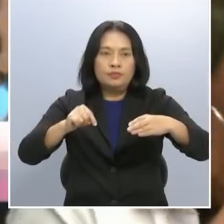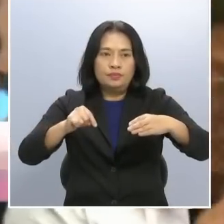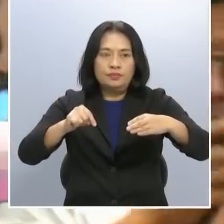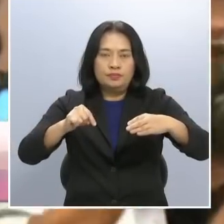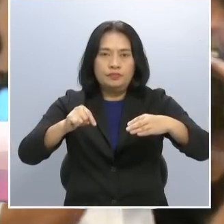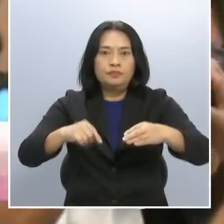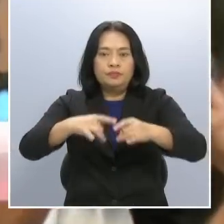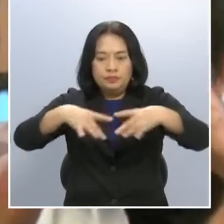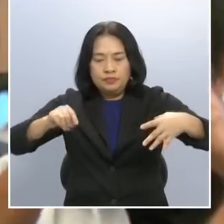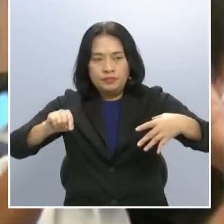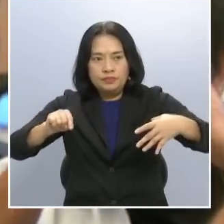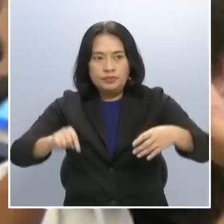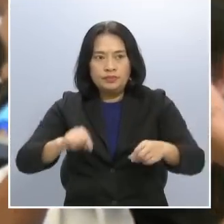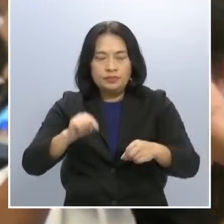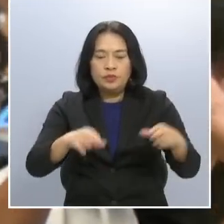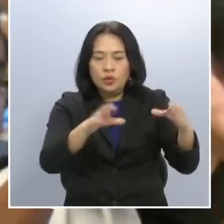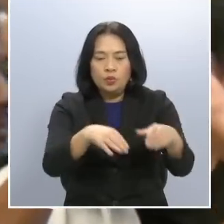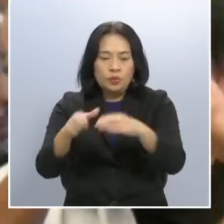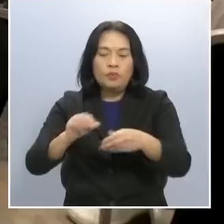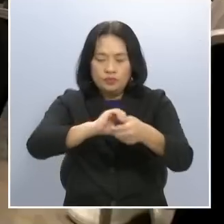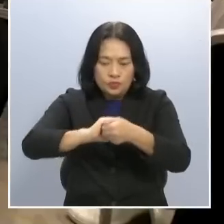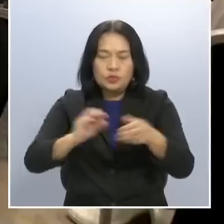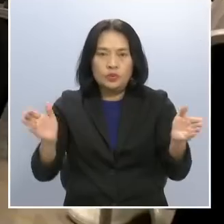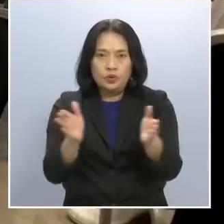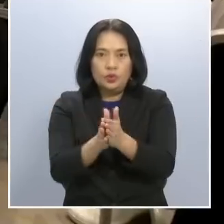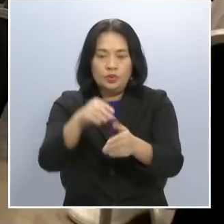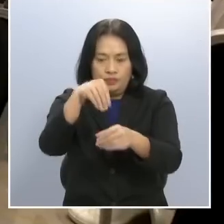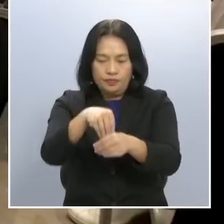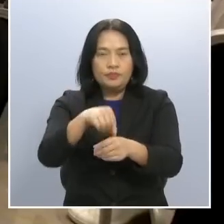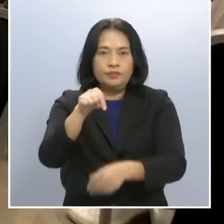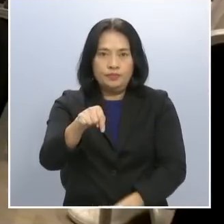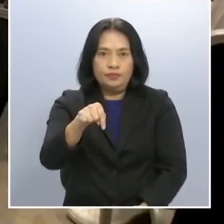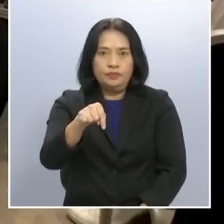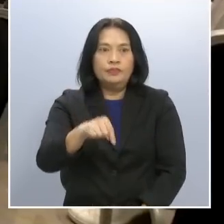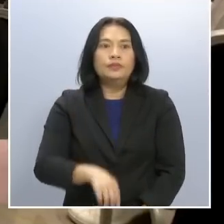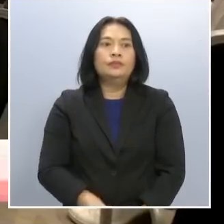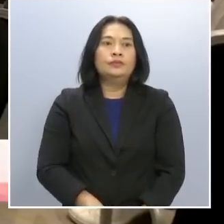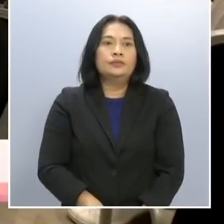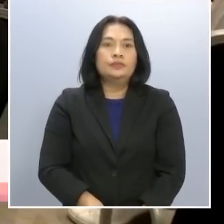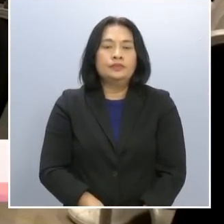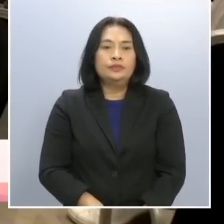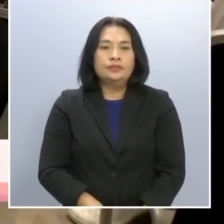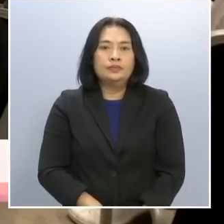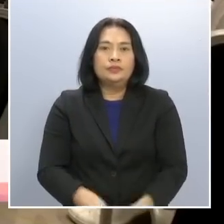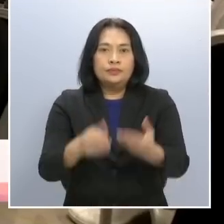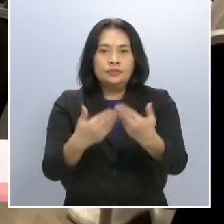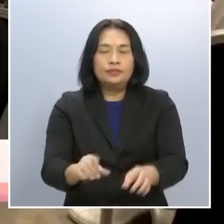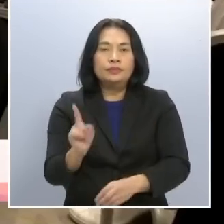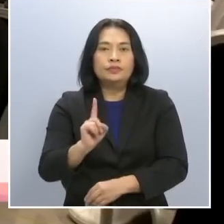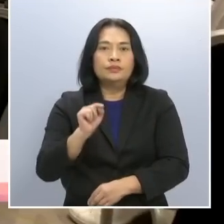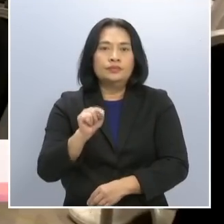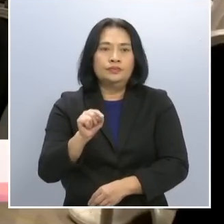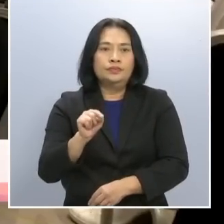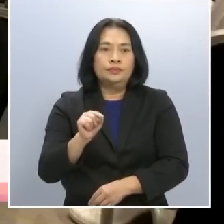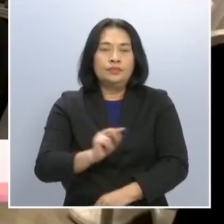อยู่ด้วยกัน นี่แหละฮะคือมันก็เป็นประเด็นคุณชมครับซึ่งทำให้ทางฝั่งของ